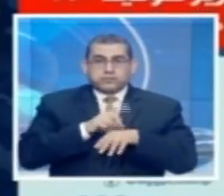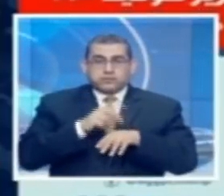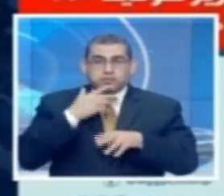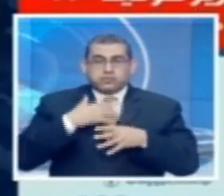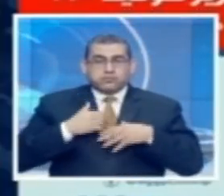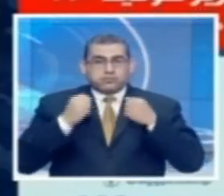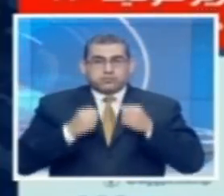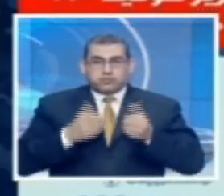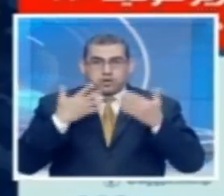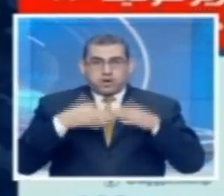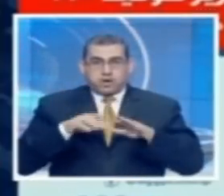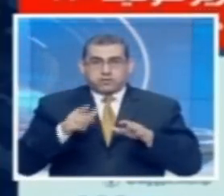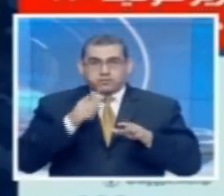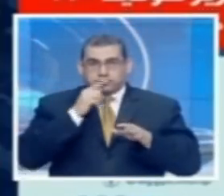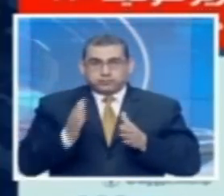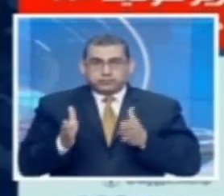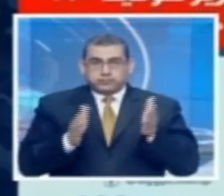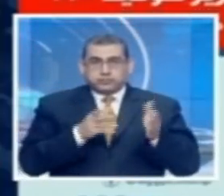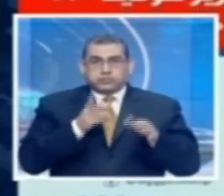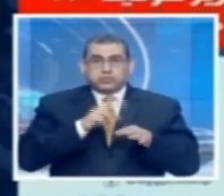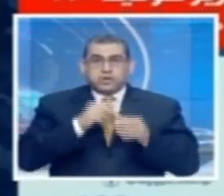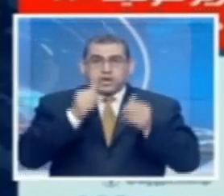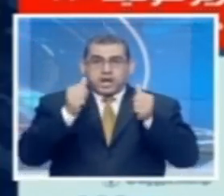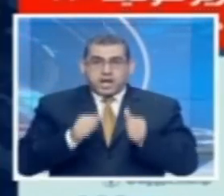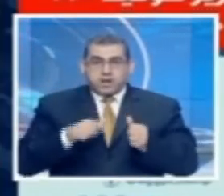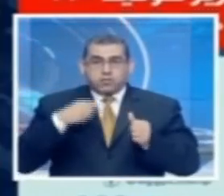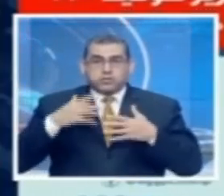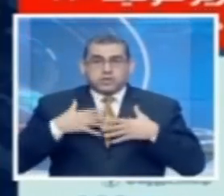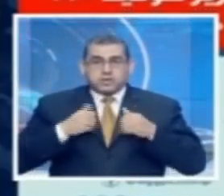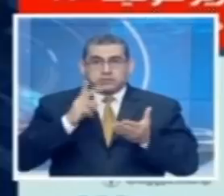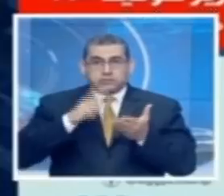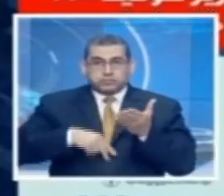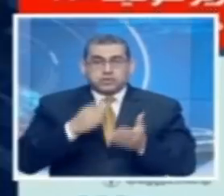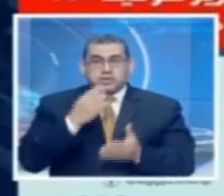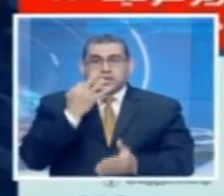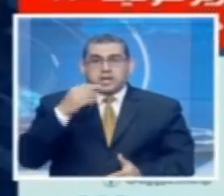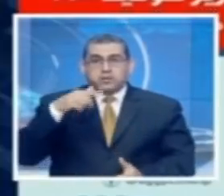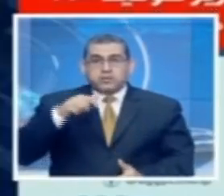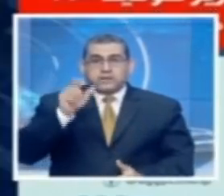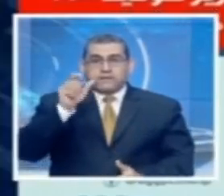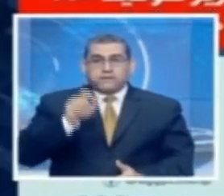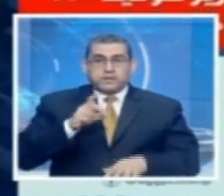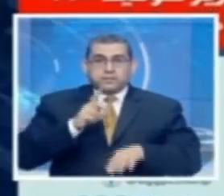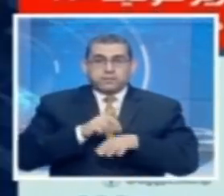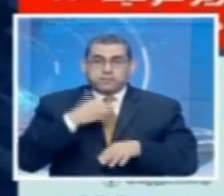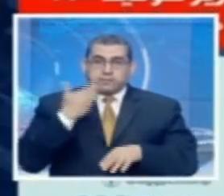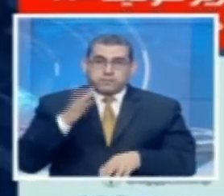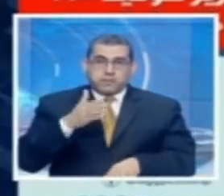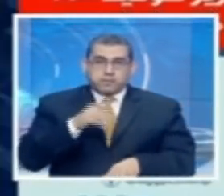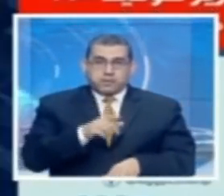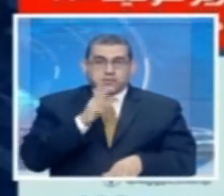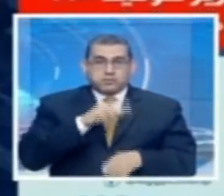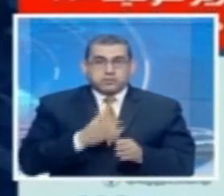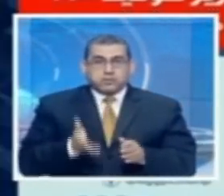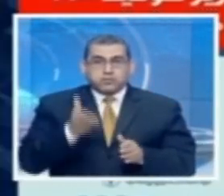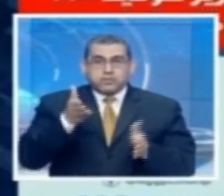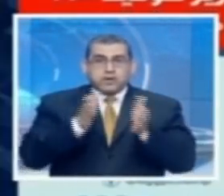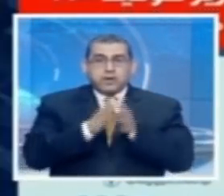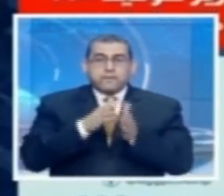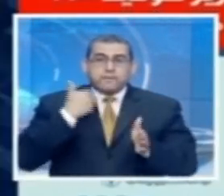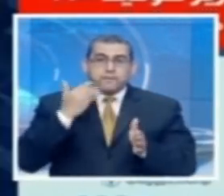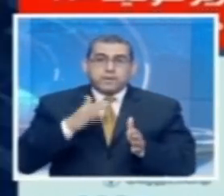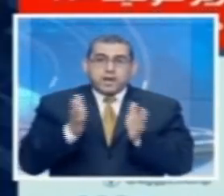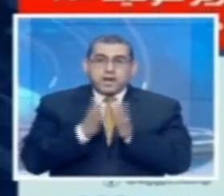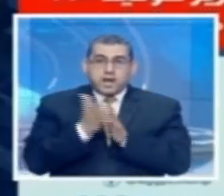180,577 حالة قد تم شفاؤها. وأعلنت الوزارة تسجيل 63 حالة وفاة، ليرتفع إجمالي حالات الوفاة